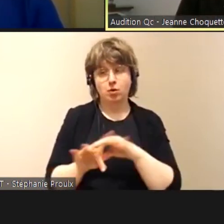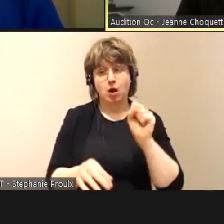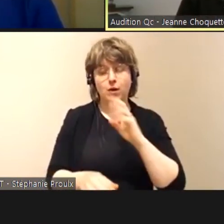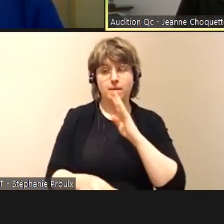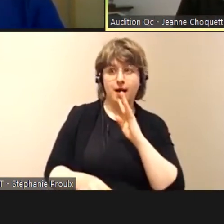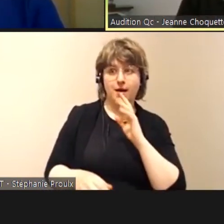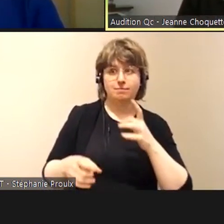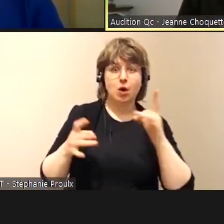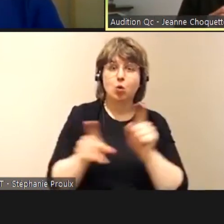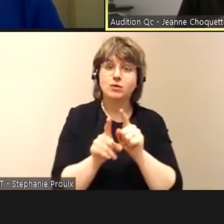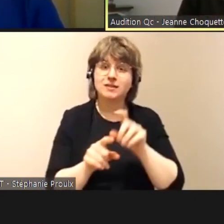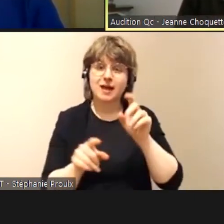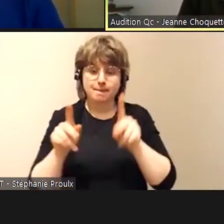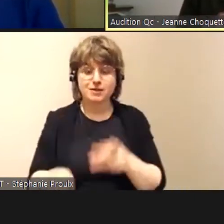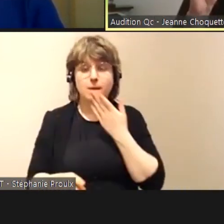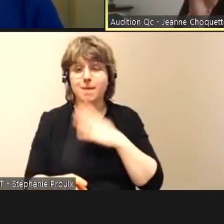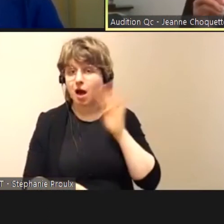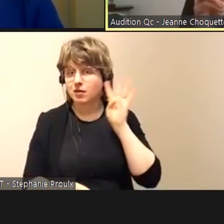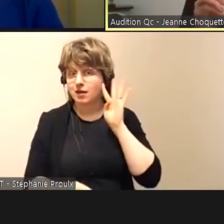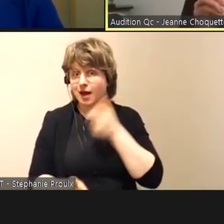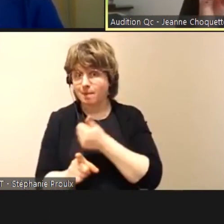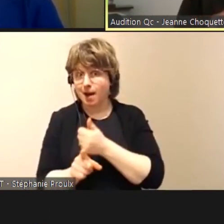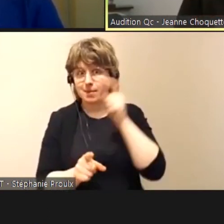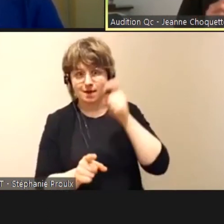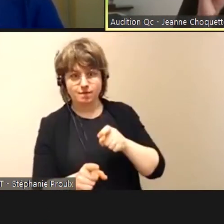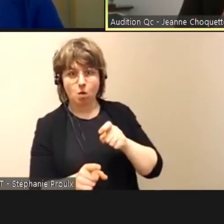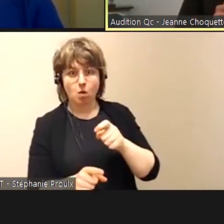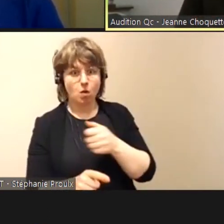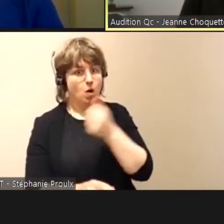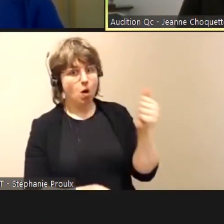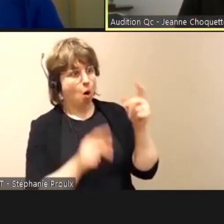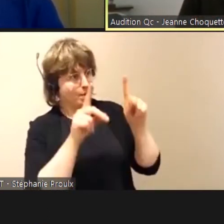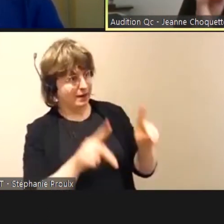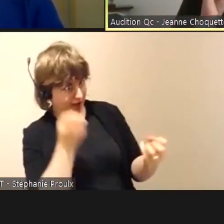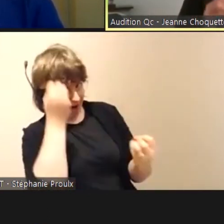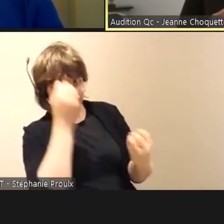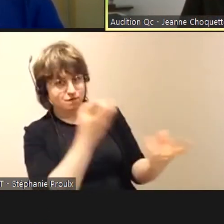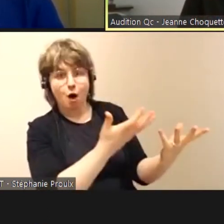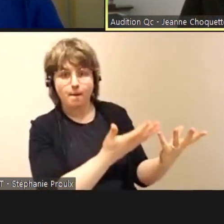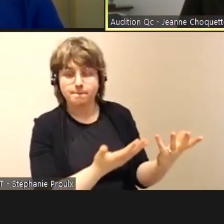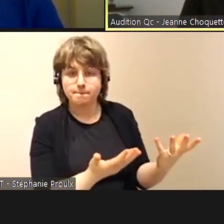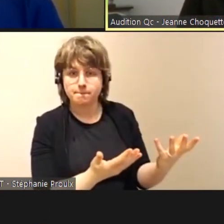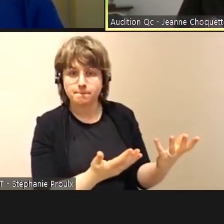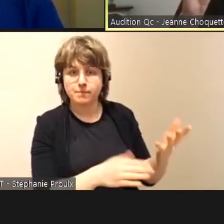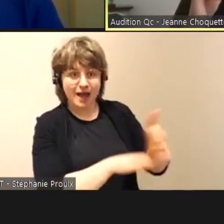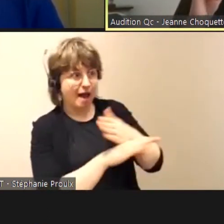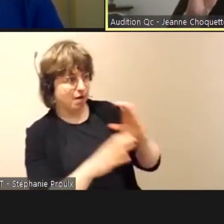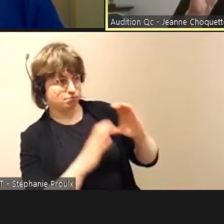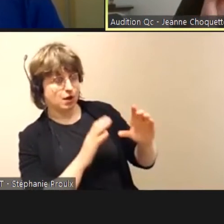le malentendant doit laisser savoir sa condition auprès de l'autre personne avant